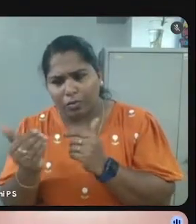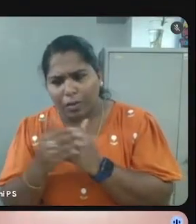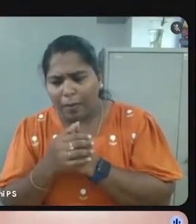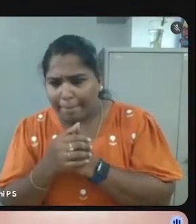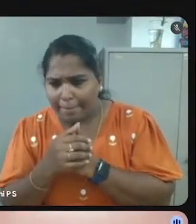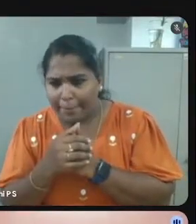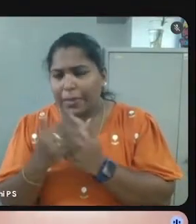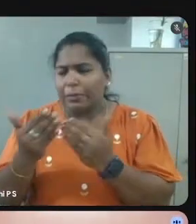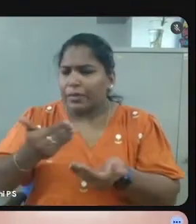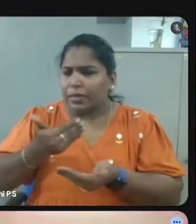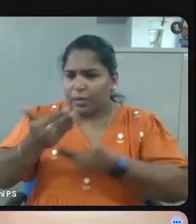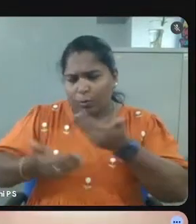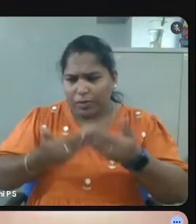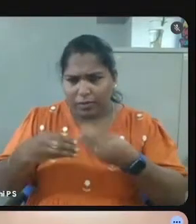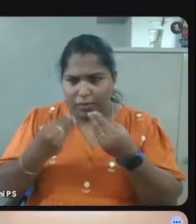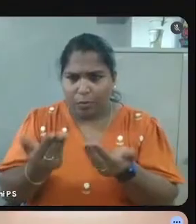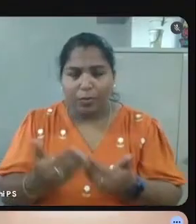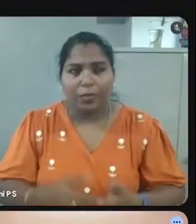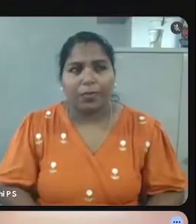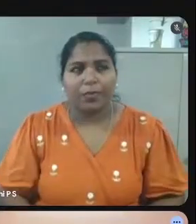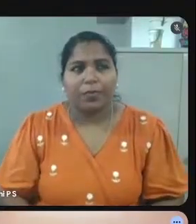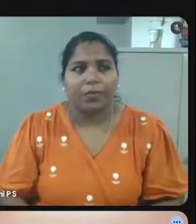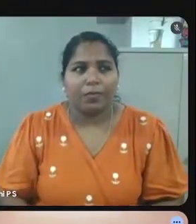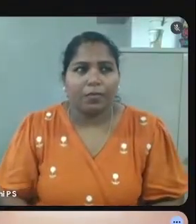നമുക്ക് പറഞ്ഞു കൊടുക്കാനുള്ള കാര്യമുണ്ട്.